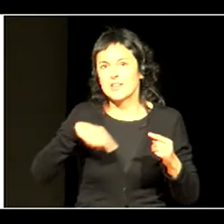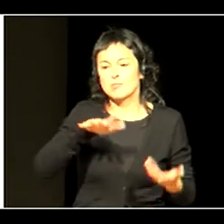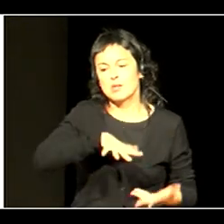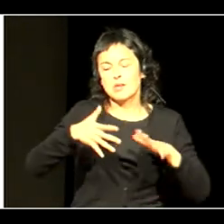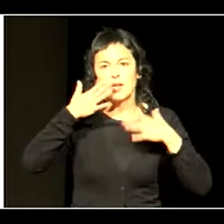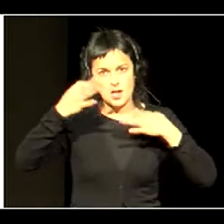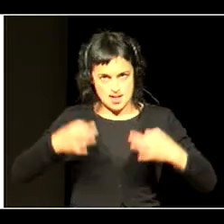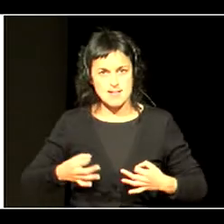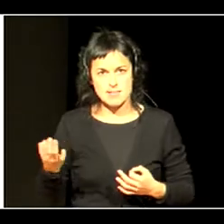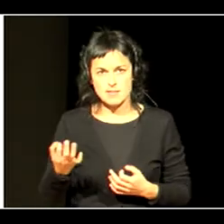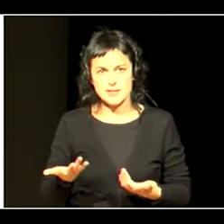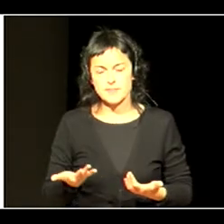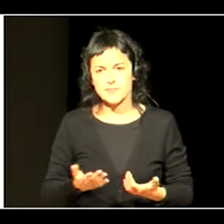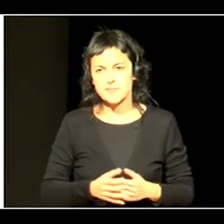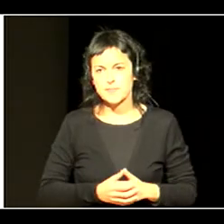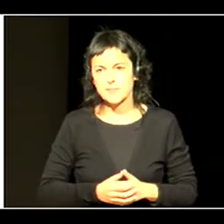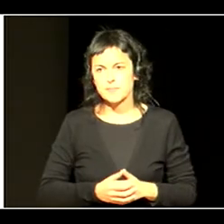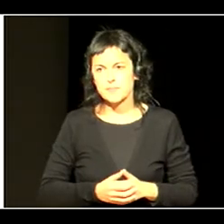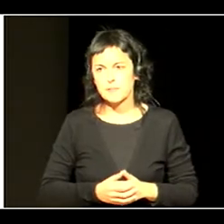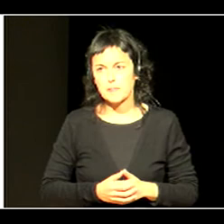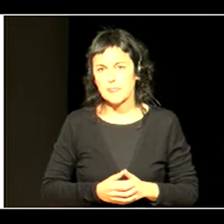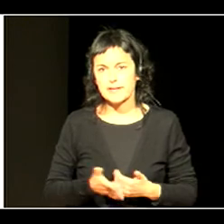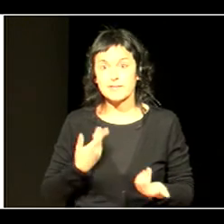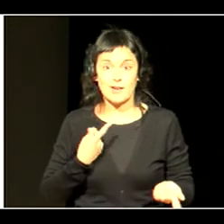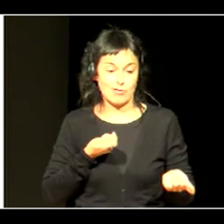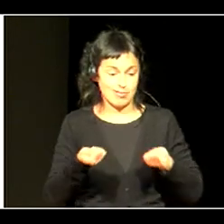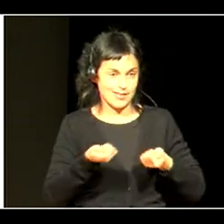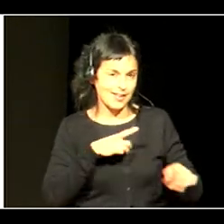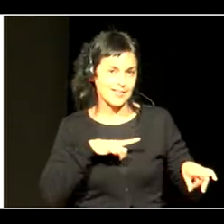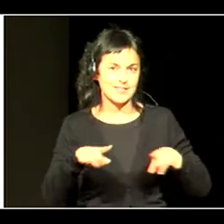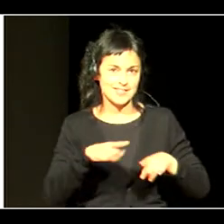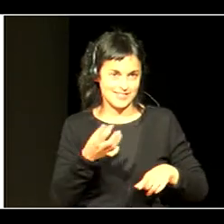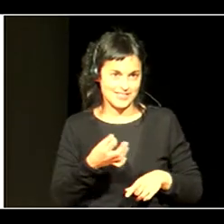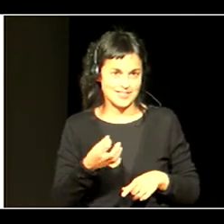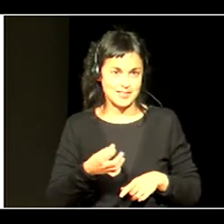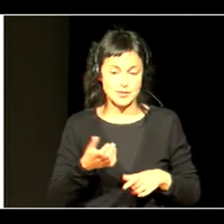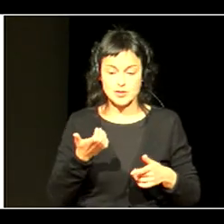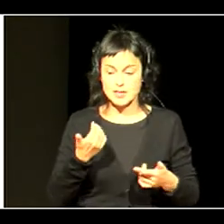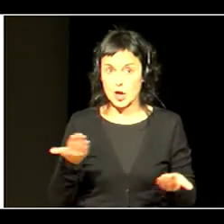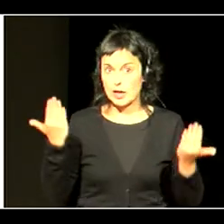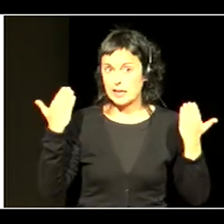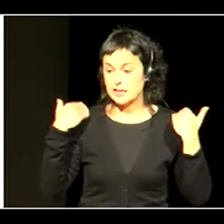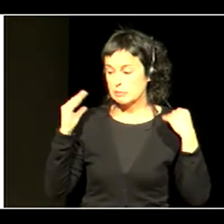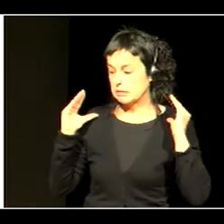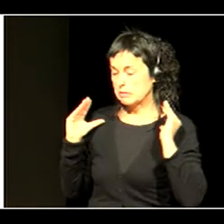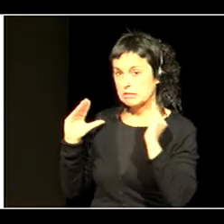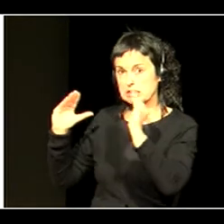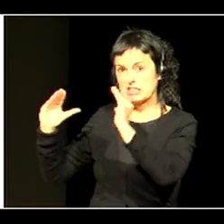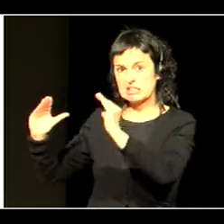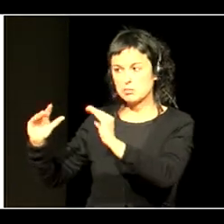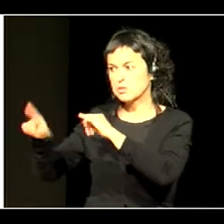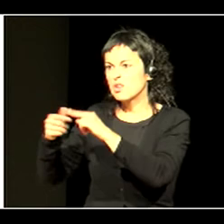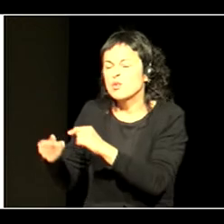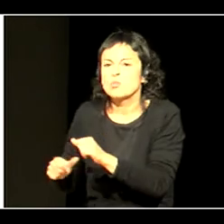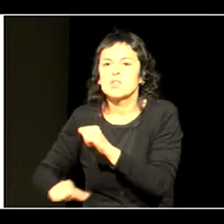da. Eta dinamakari behar da, eta behar da hori, ardura dunez aldatzerakoan hori bertan beraz gelditzea, orain